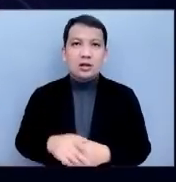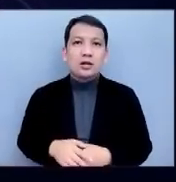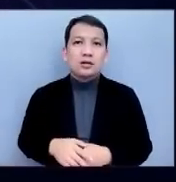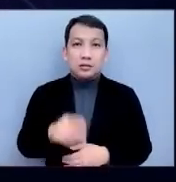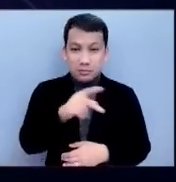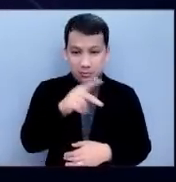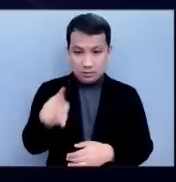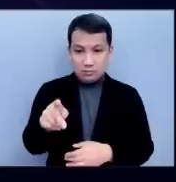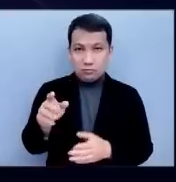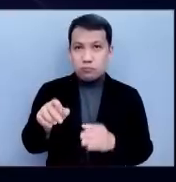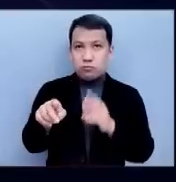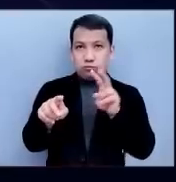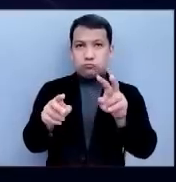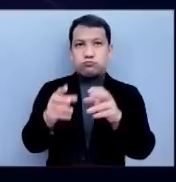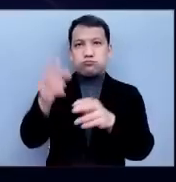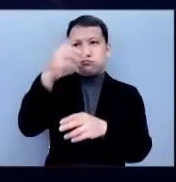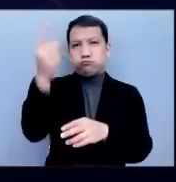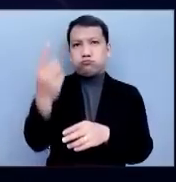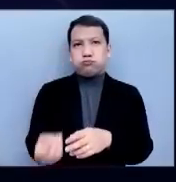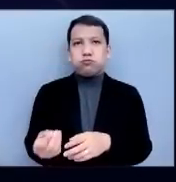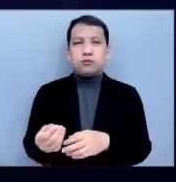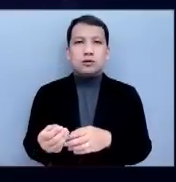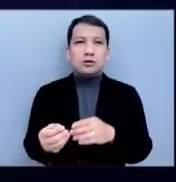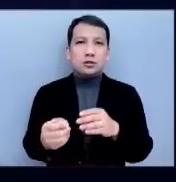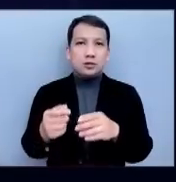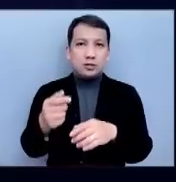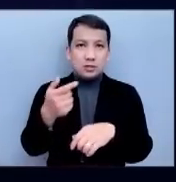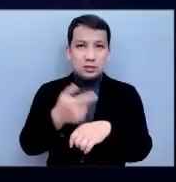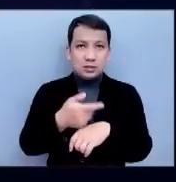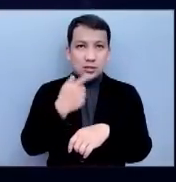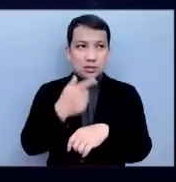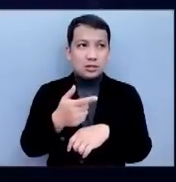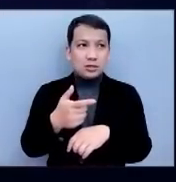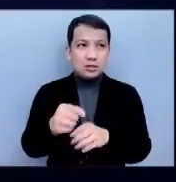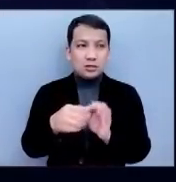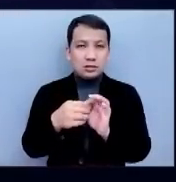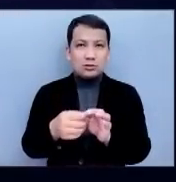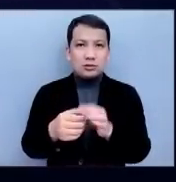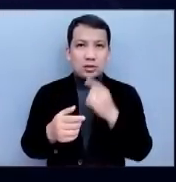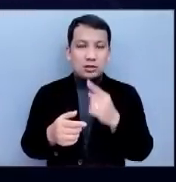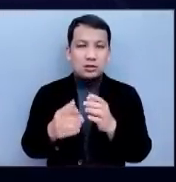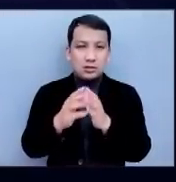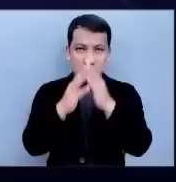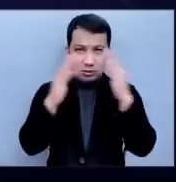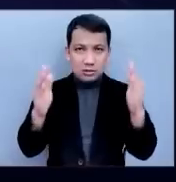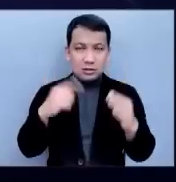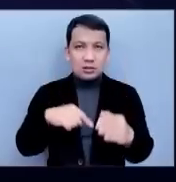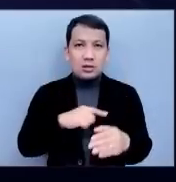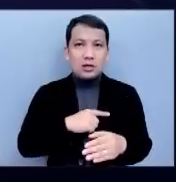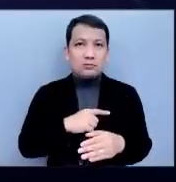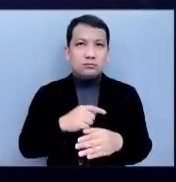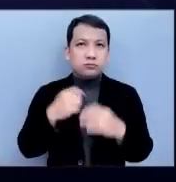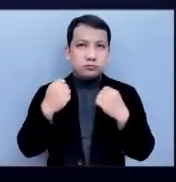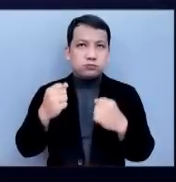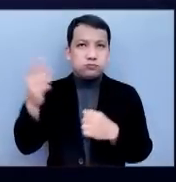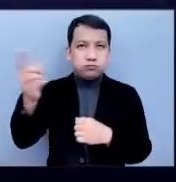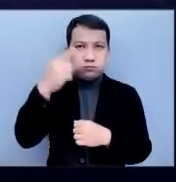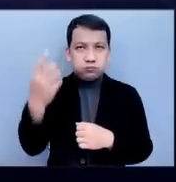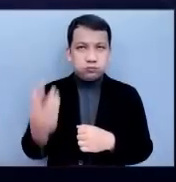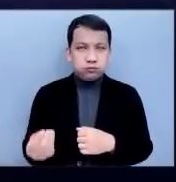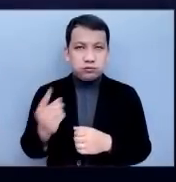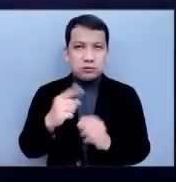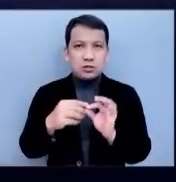Oh my God! Ang gasolinahang ito, parang nabalata ng bubungan at kisame sa lakas ng hangin. Ayon sa